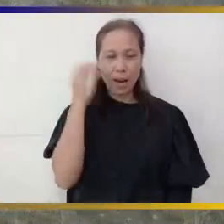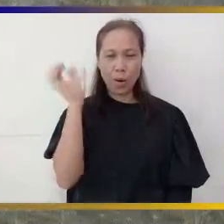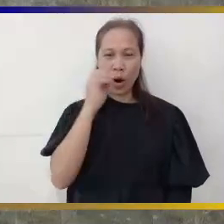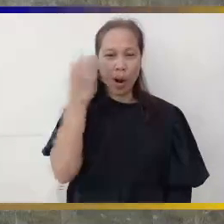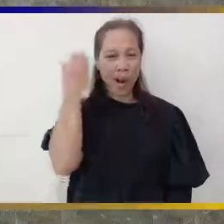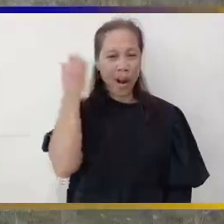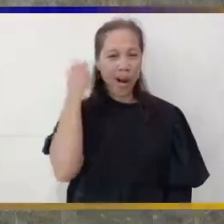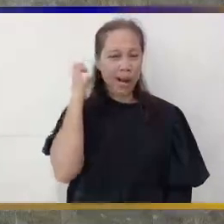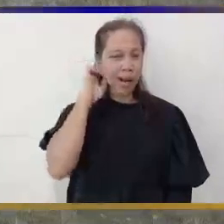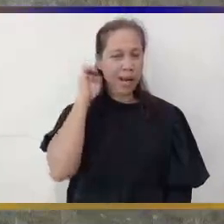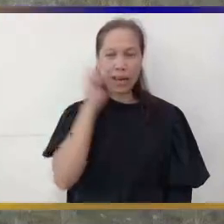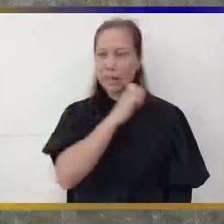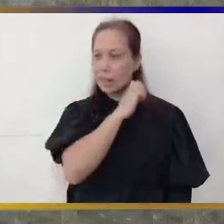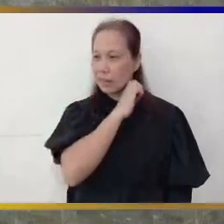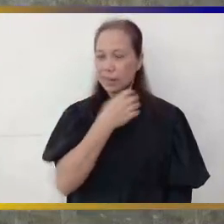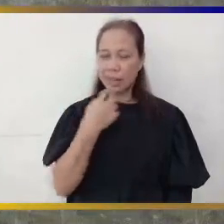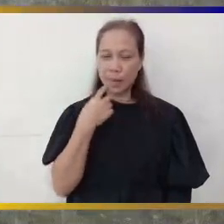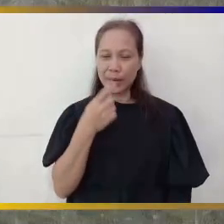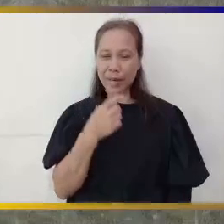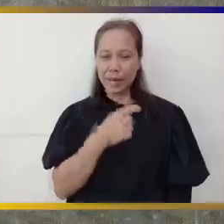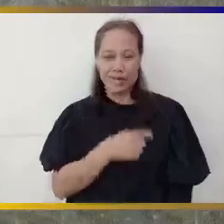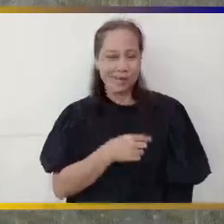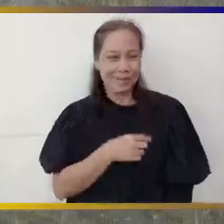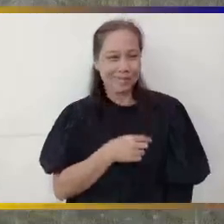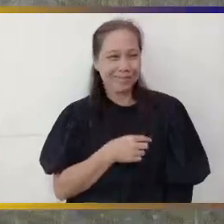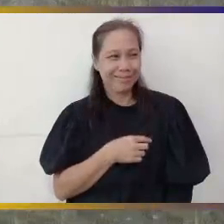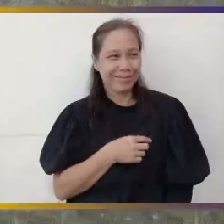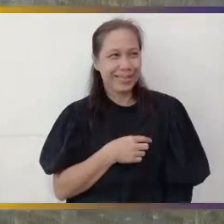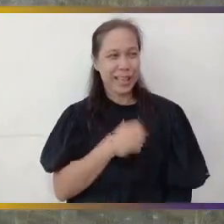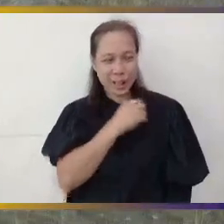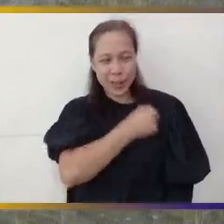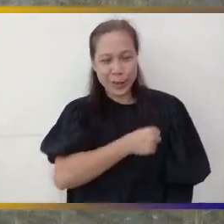tainga to Ay pasensya na po kayo naw ko na